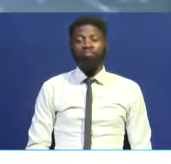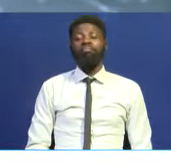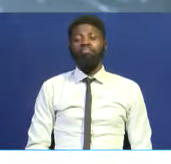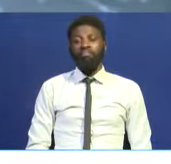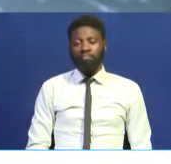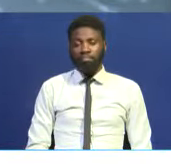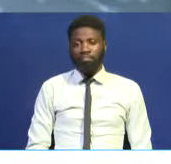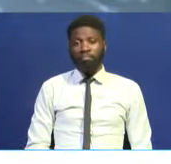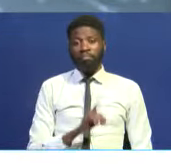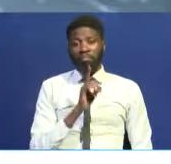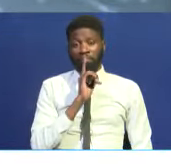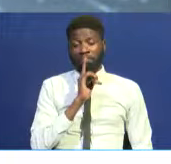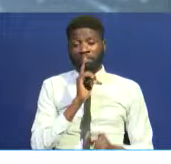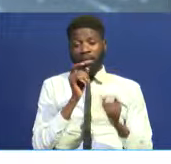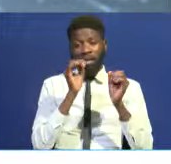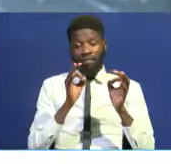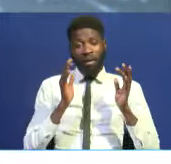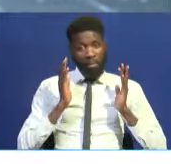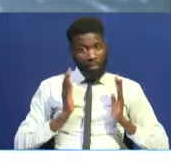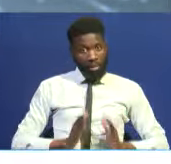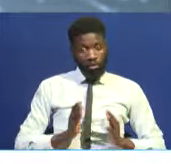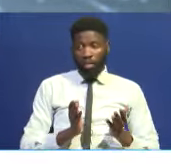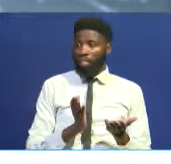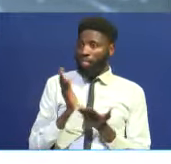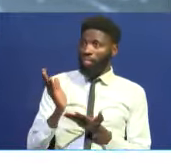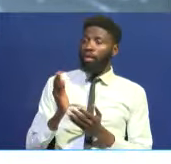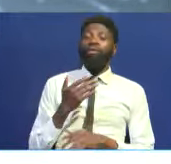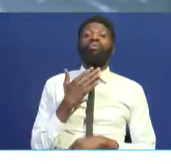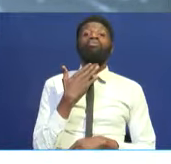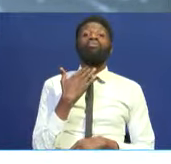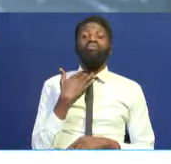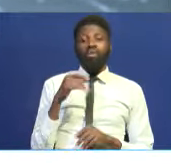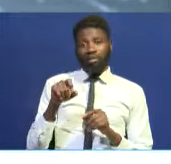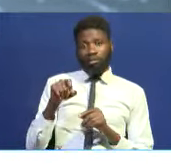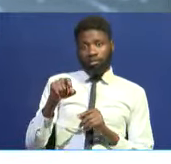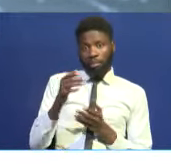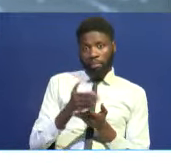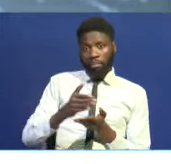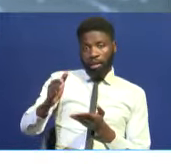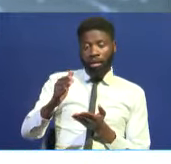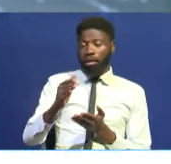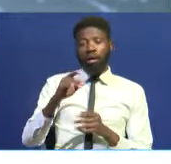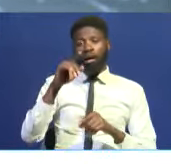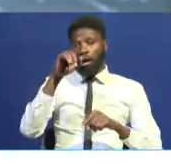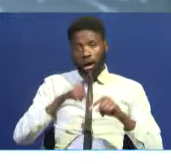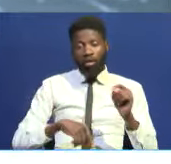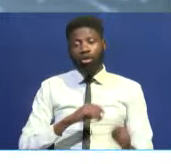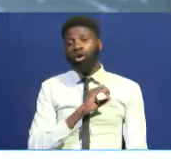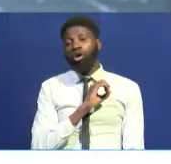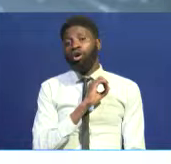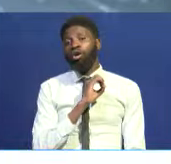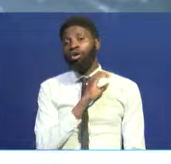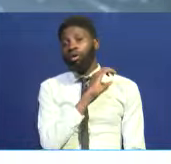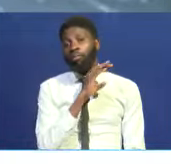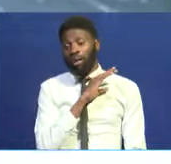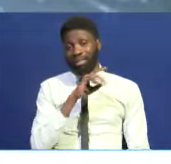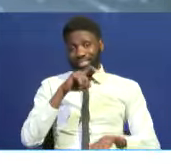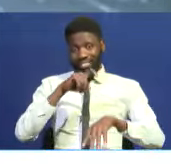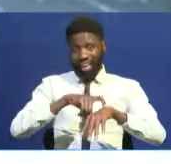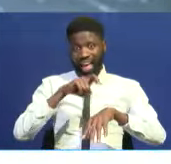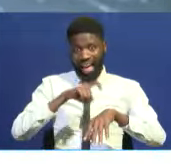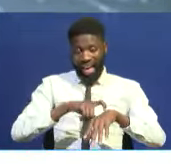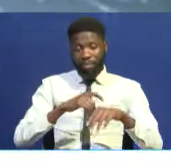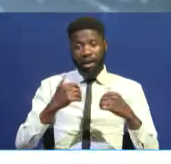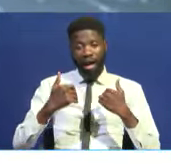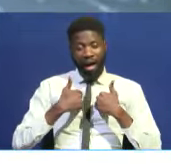hawezi kulia kwa maumivu ya alioaye. Mwenye kutaka kipande cha mbegu hawezi kulia kwa maumivu alioaye. Na tukisonga